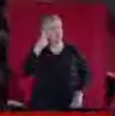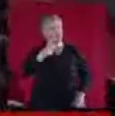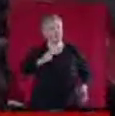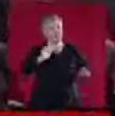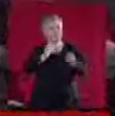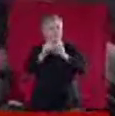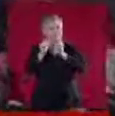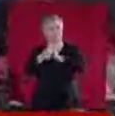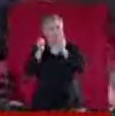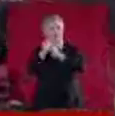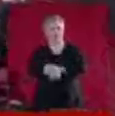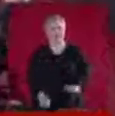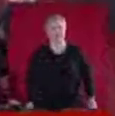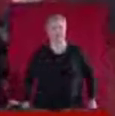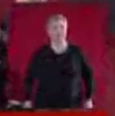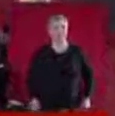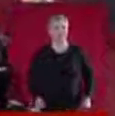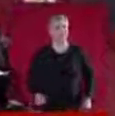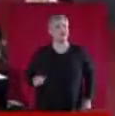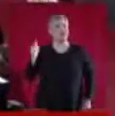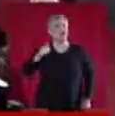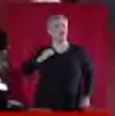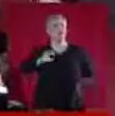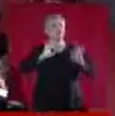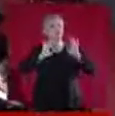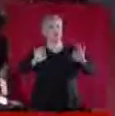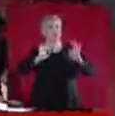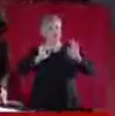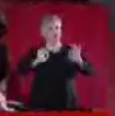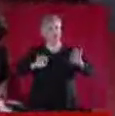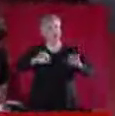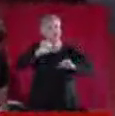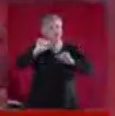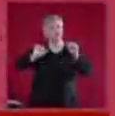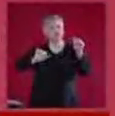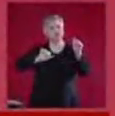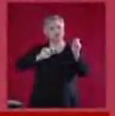τόπου προς την ή αλλαγή που εκσε το